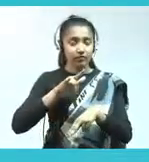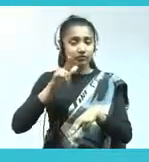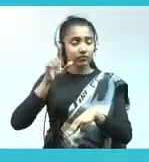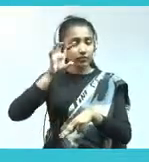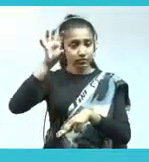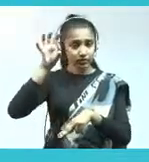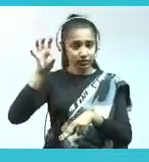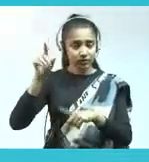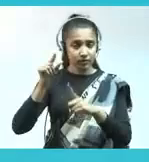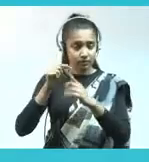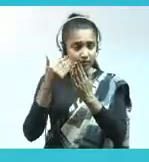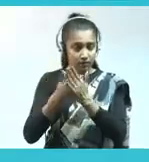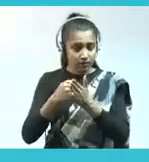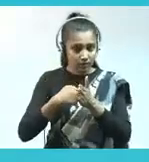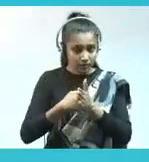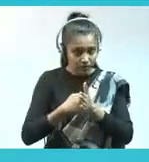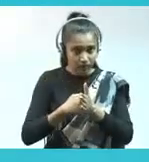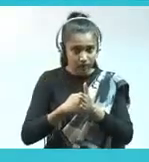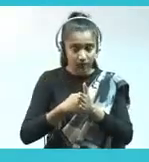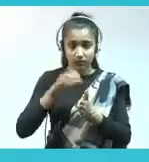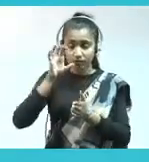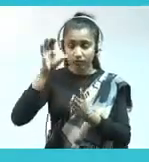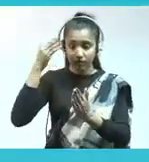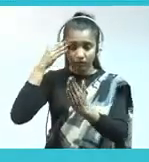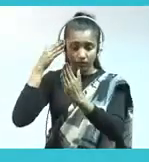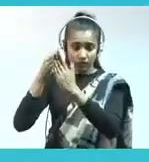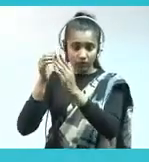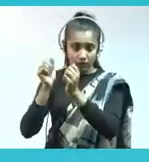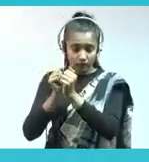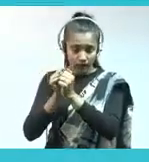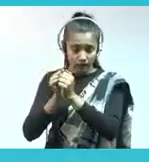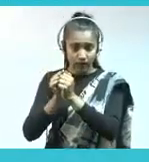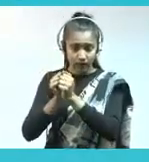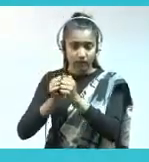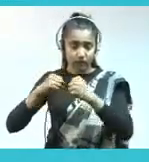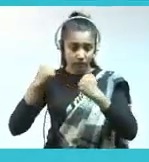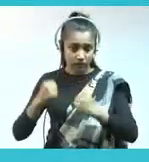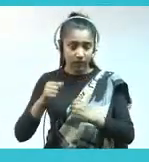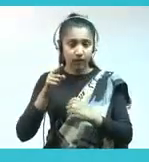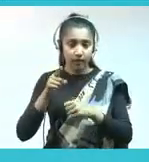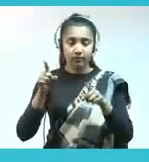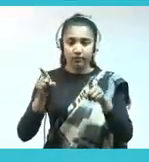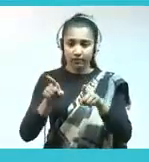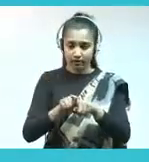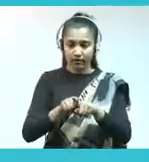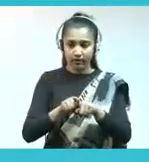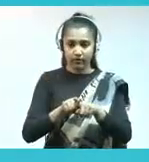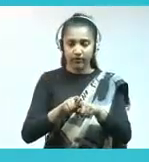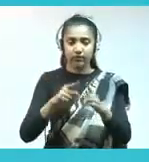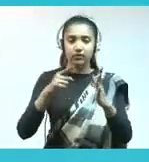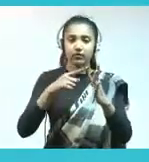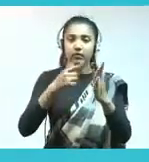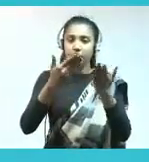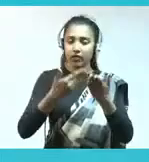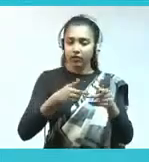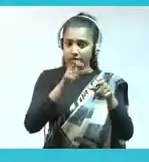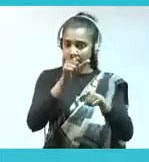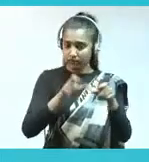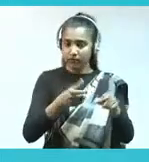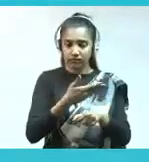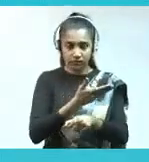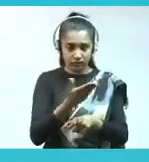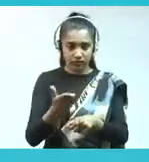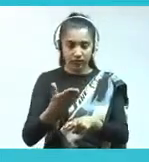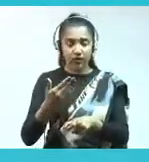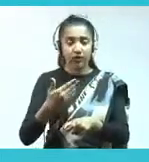තානාපතිවරුනි, තානාපති නිලධාරි මහත්මියනි, ආරාධිත අමුත්තනි, අප